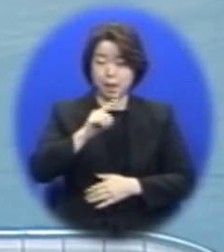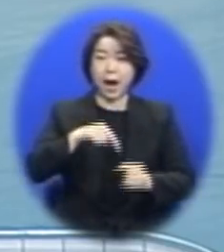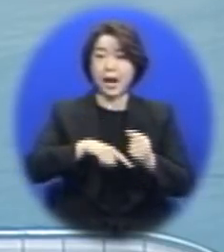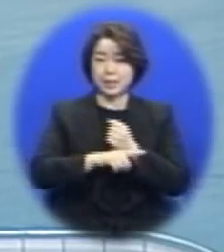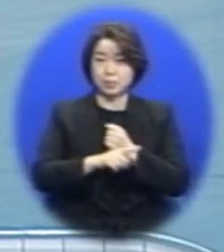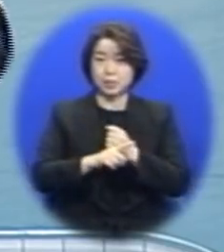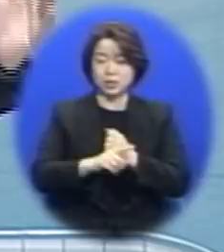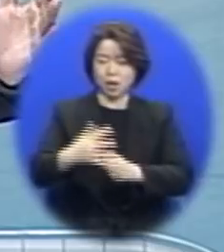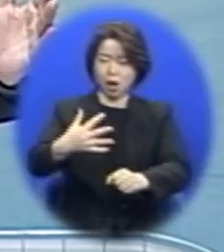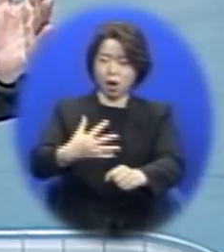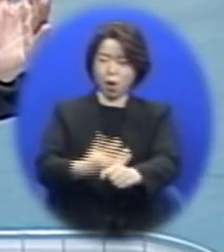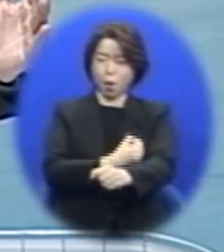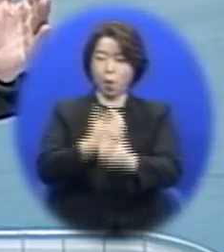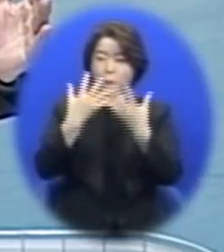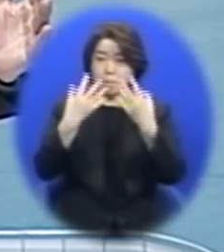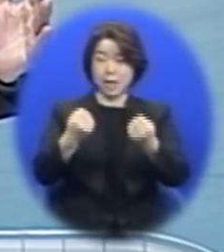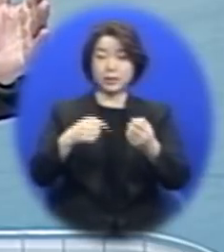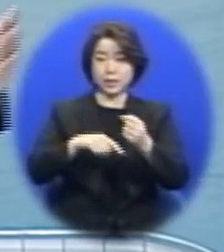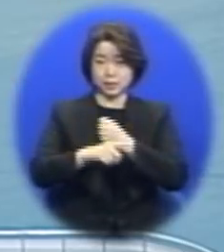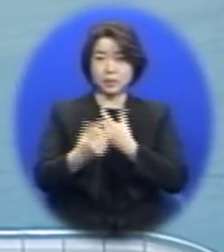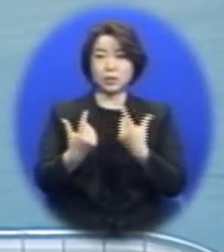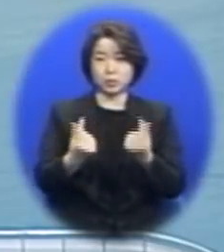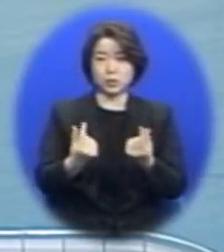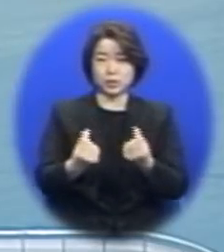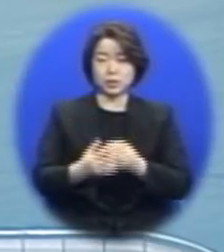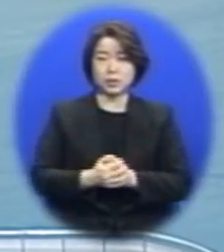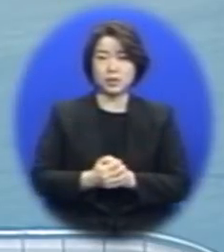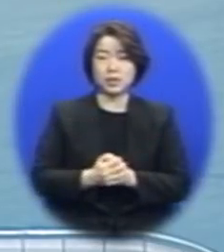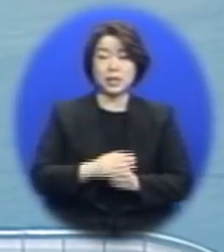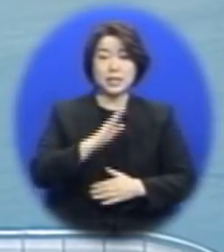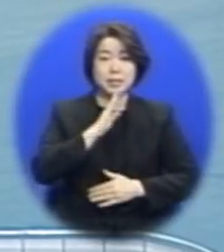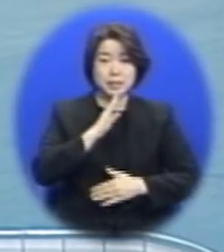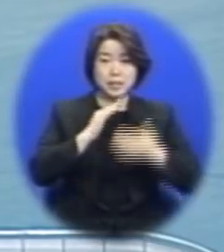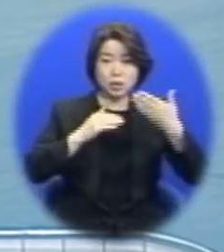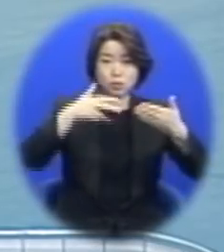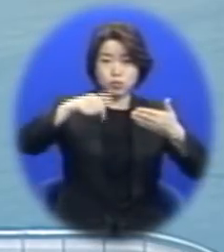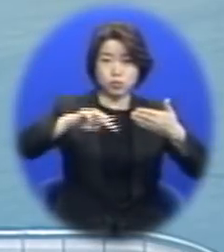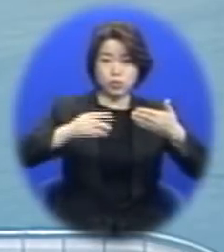의미는 엄청나게 많다는 뜻입니다. 실제로 구절에 보면